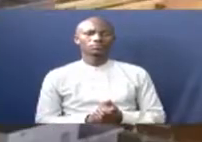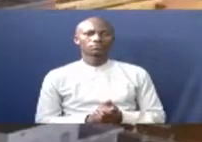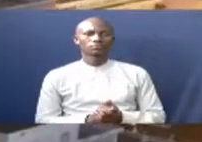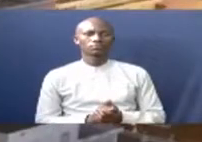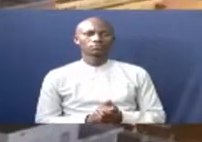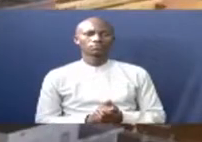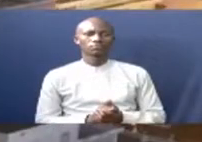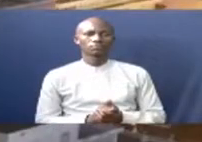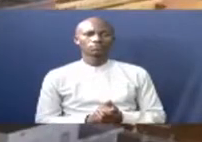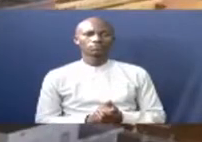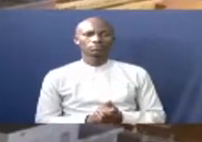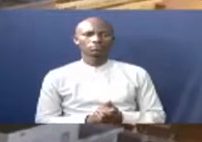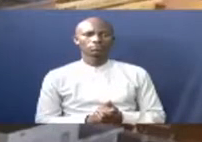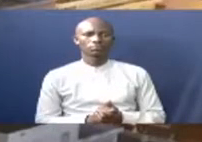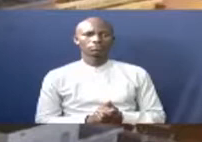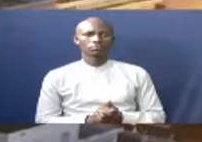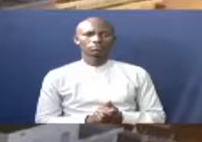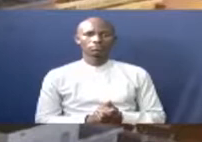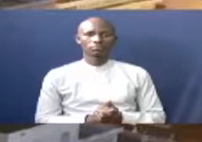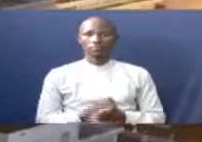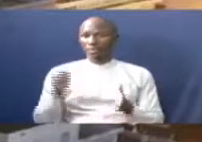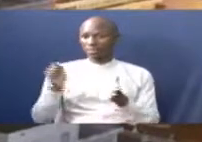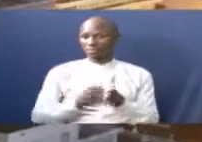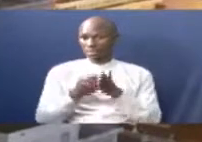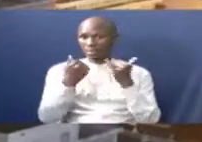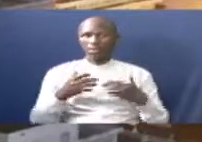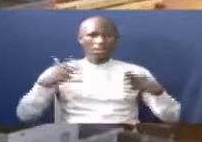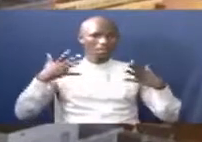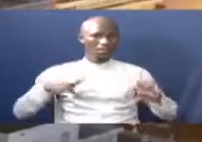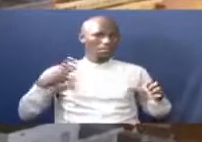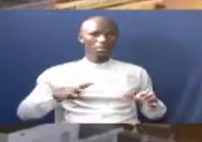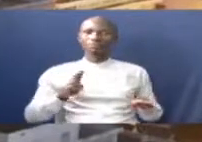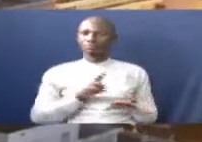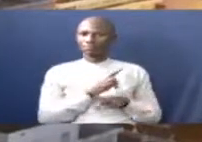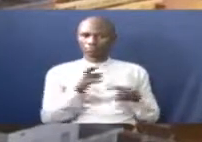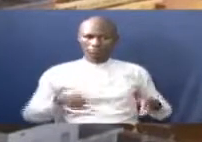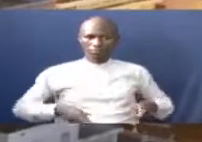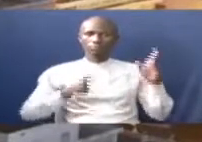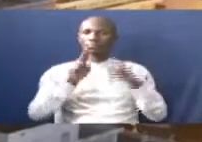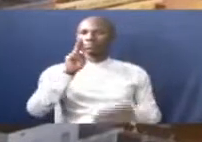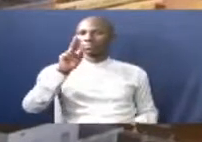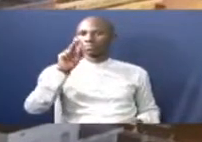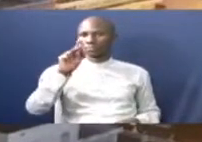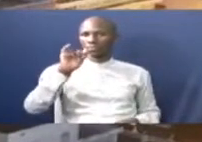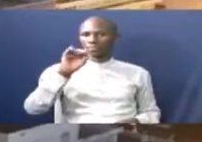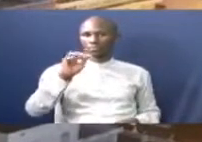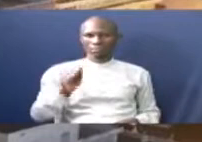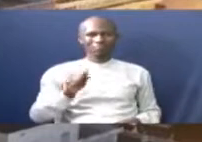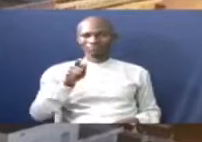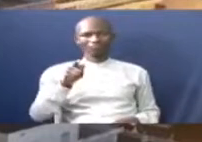Na tuchuma mwinge yutu kila nilie kaunti ni ya makuwa ni vala enenzi ala Matumiaa tayari wa kuthi Ukia Matumiaa